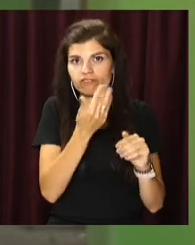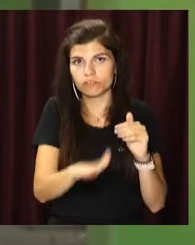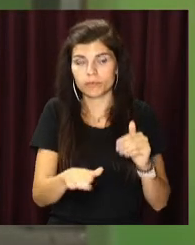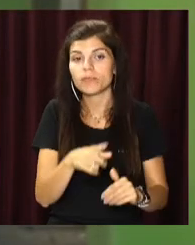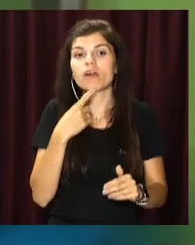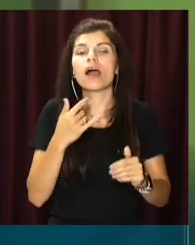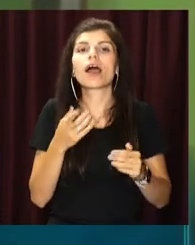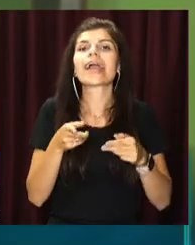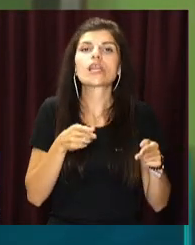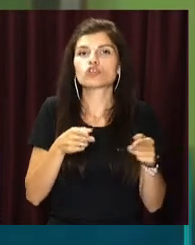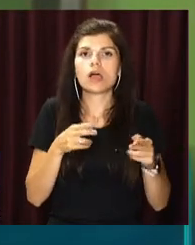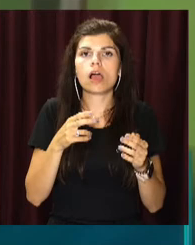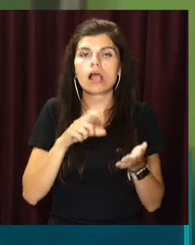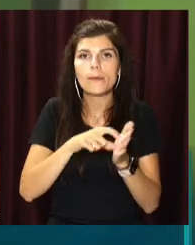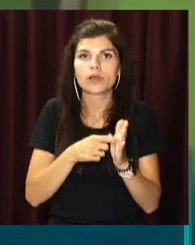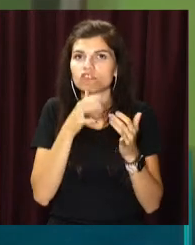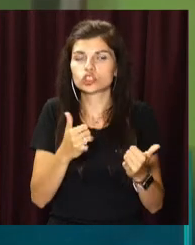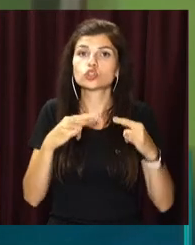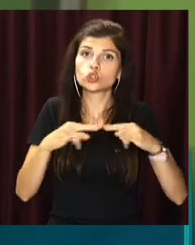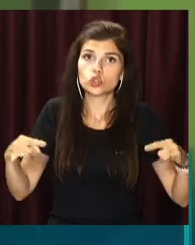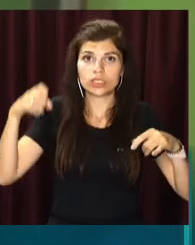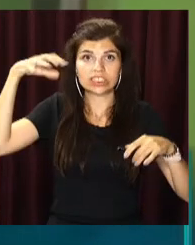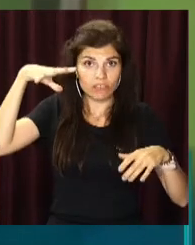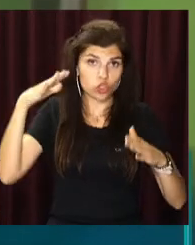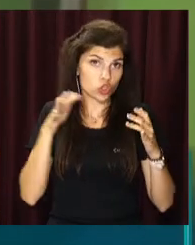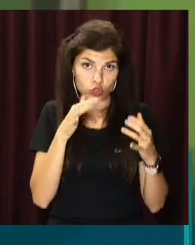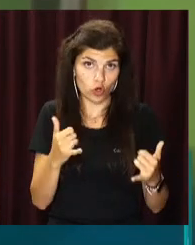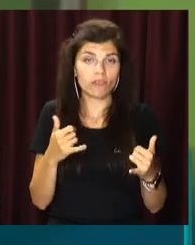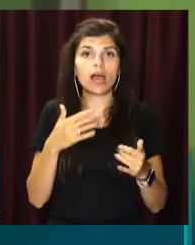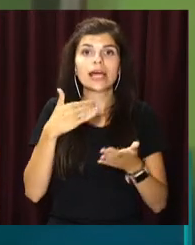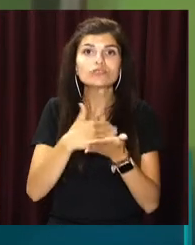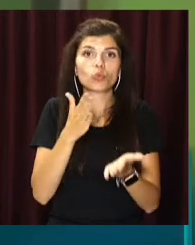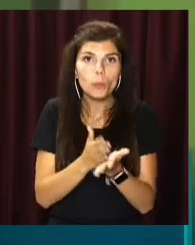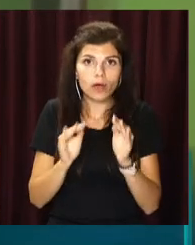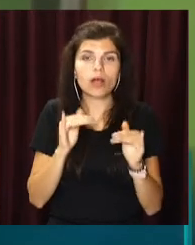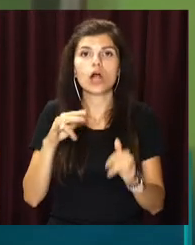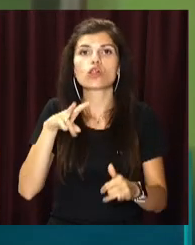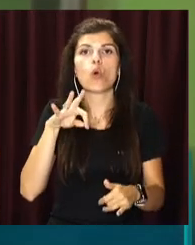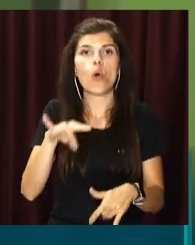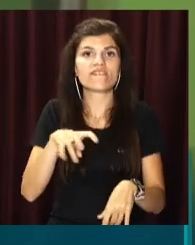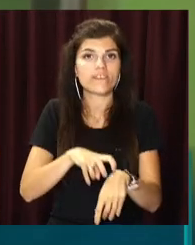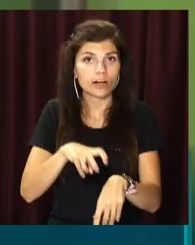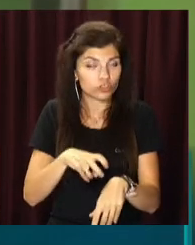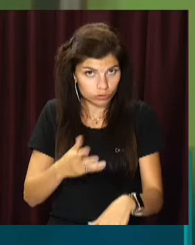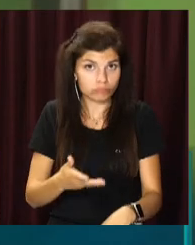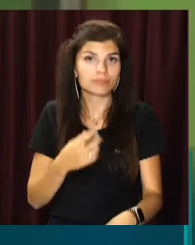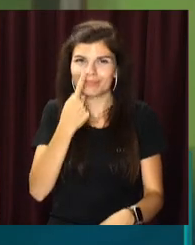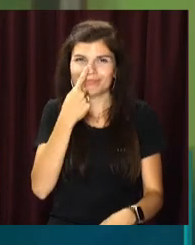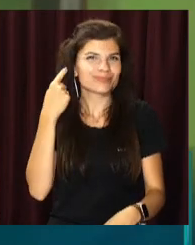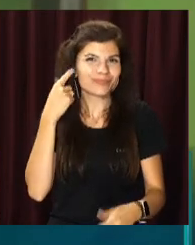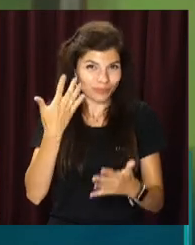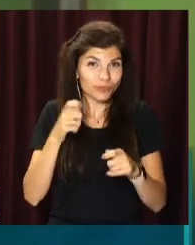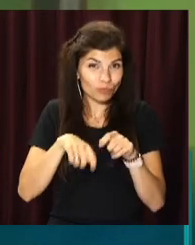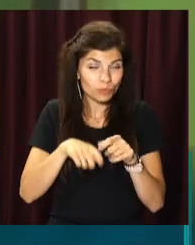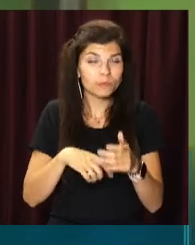хірургічних кабінетів будуть сучасні там столи, освітлювачі, будуть інструментарії. Для лор-кабінета буде сучасне обладнання, планується